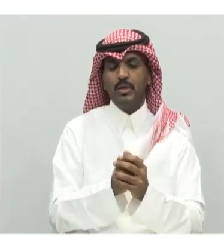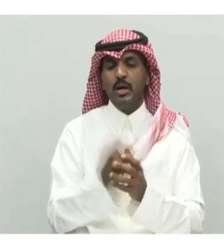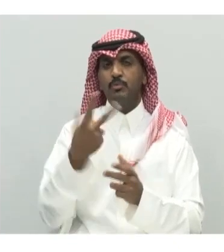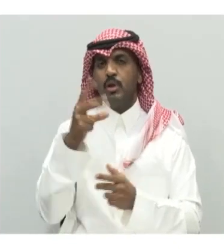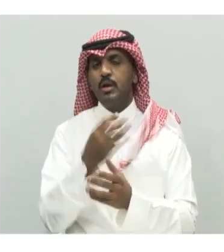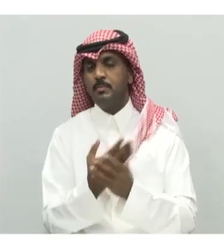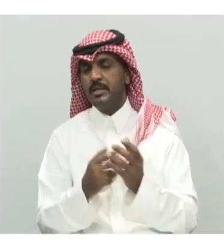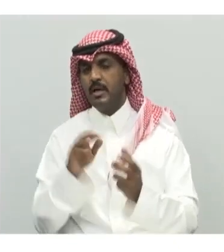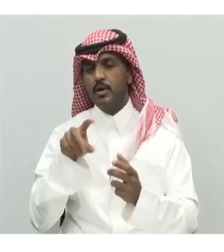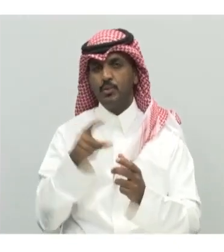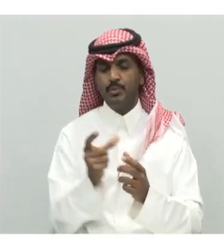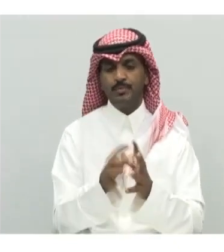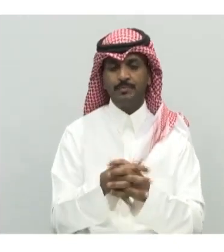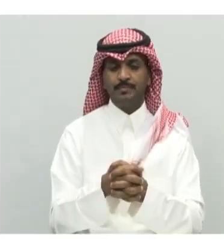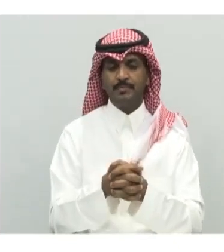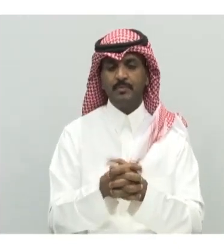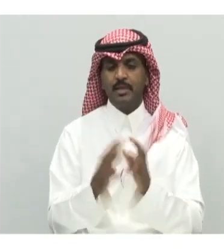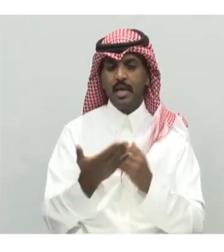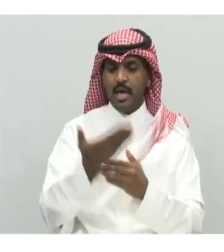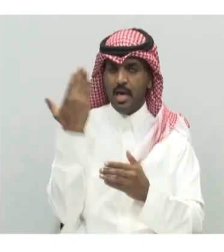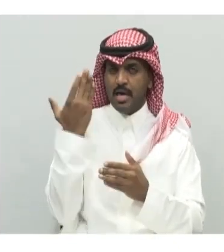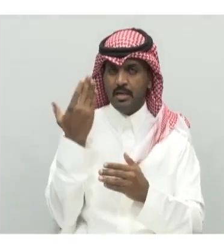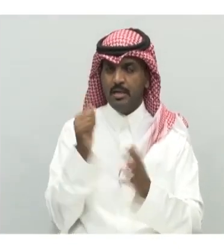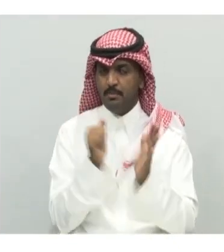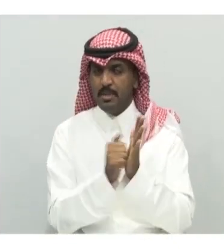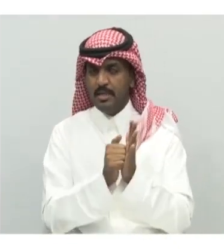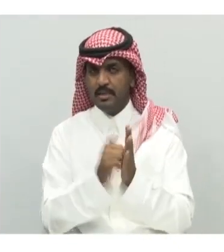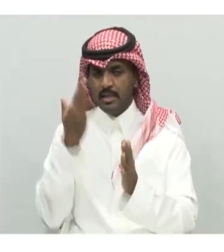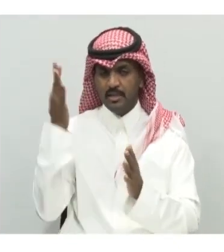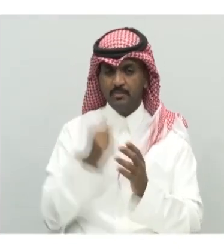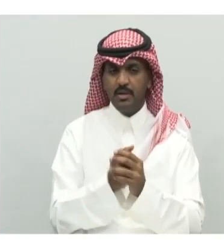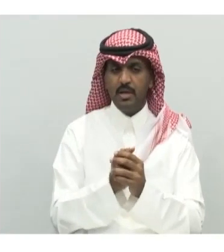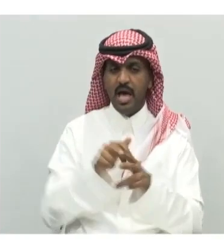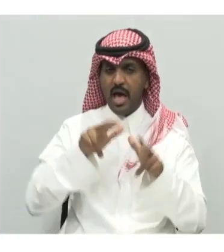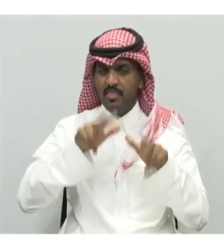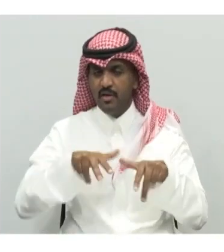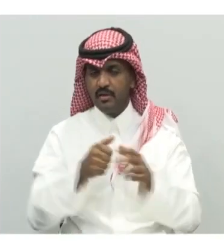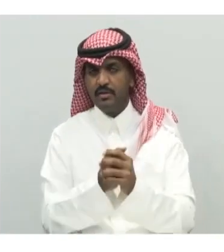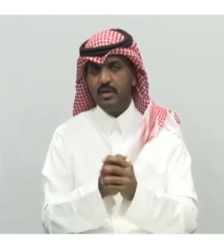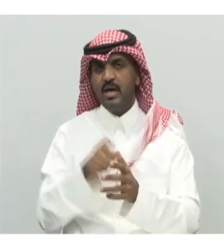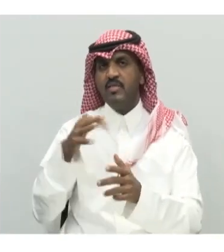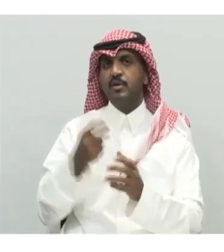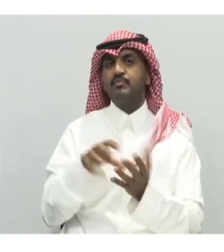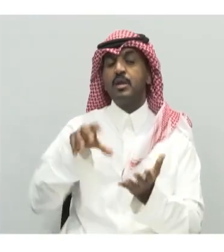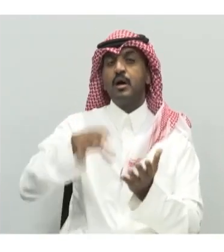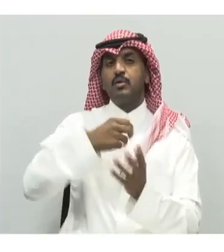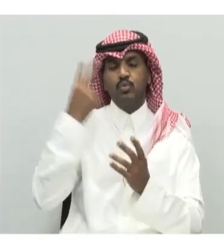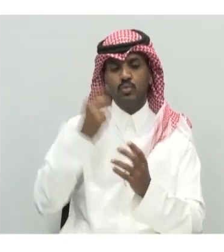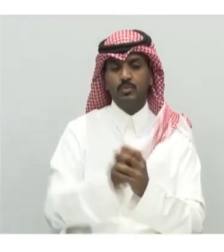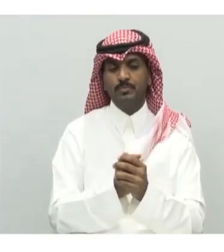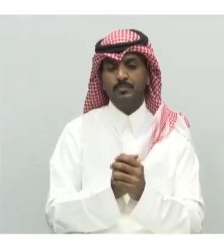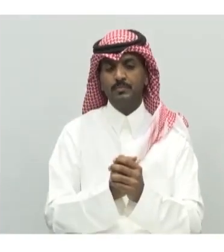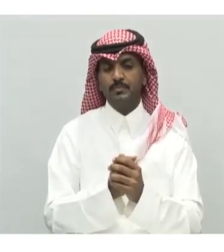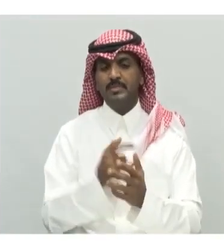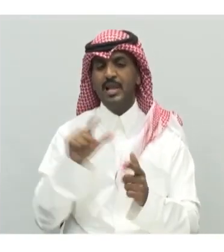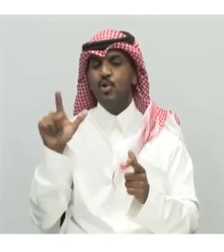الرشيد كان لبيت الحكمه اثر حضاري في نقل العلوم والمعارف من اللغه الاغريقيه